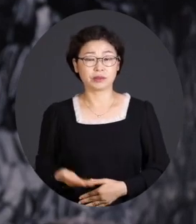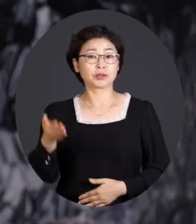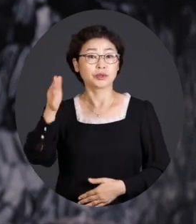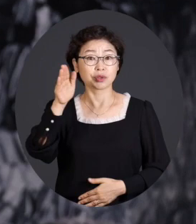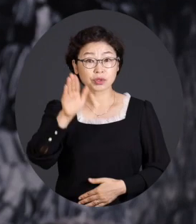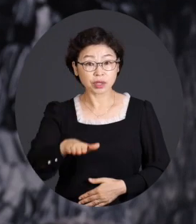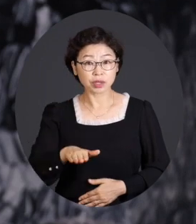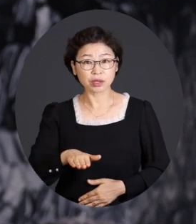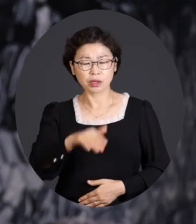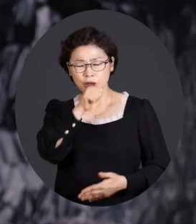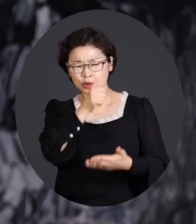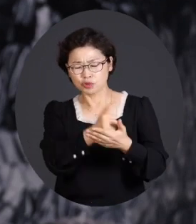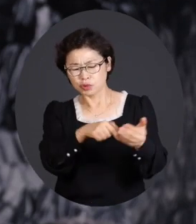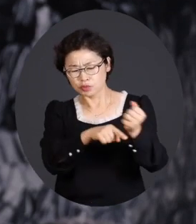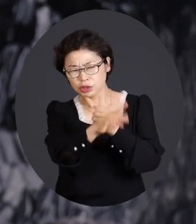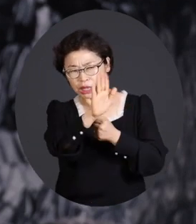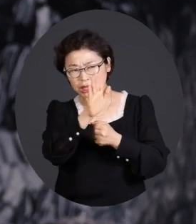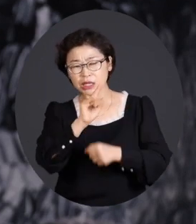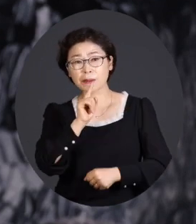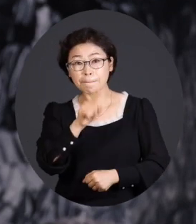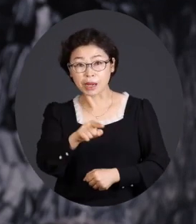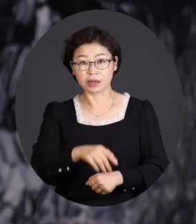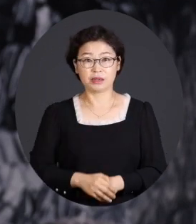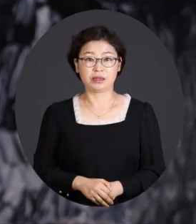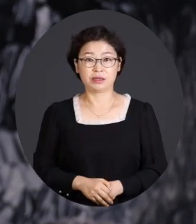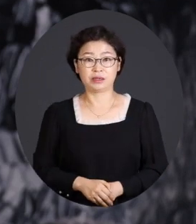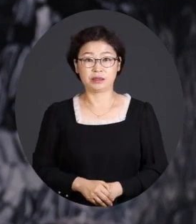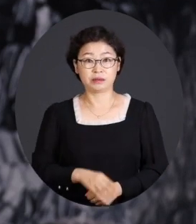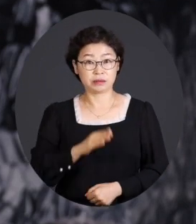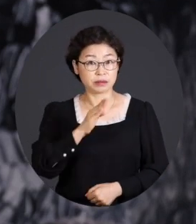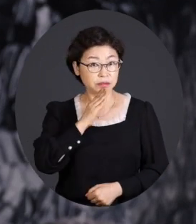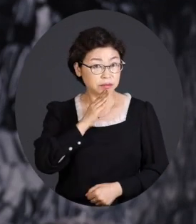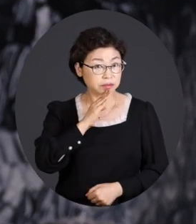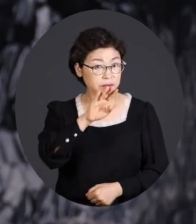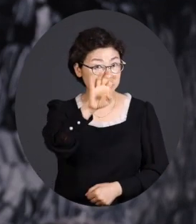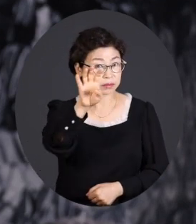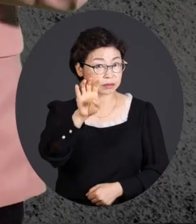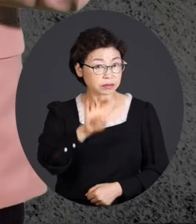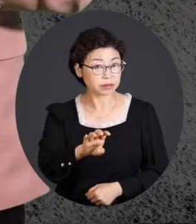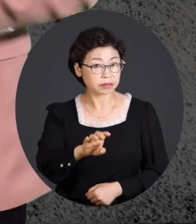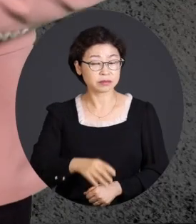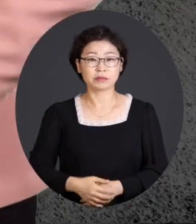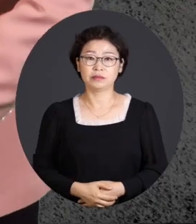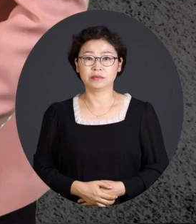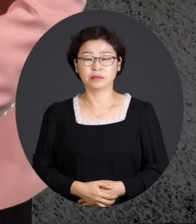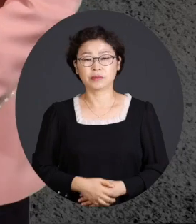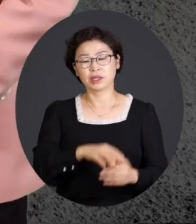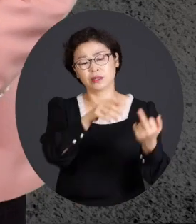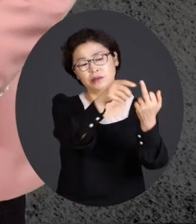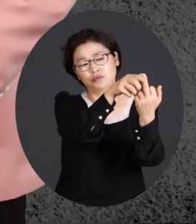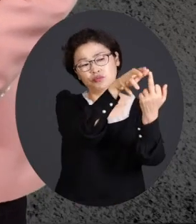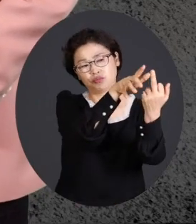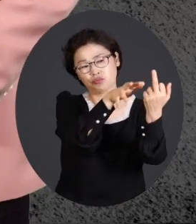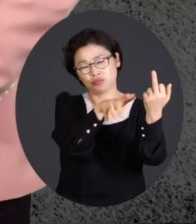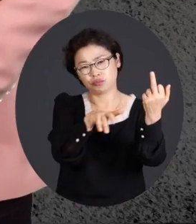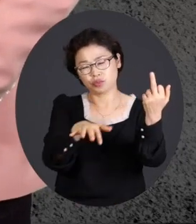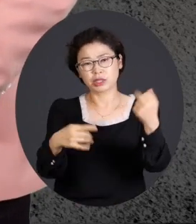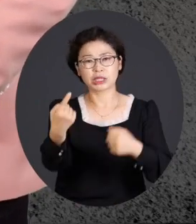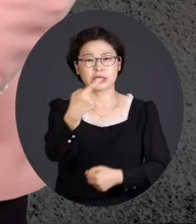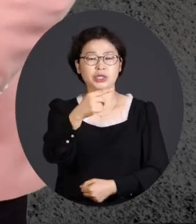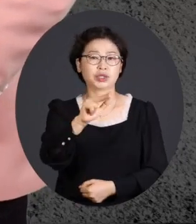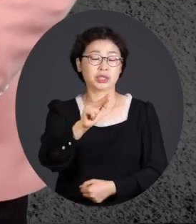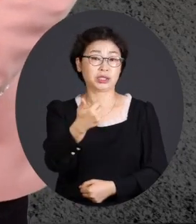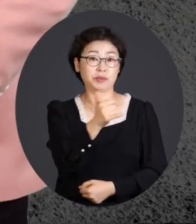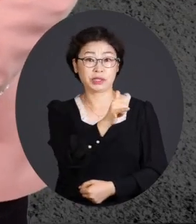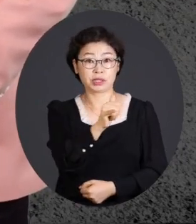그런데 죄를 묻지 않겠다는 선전 사실이었을까요? 하산한 사람들 중